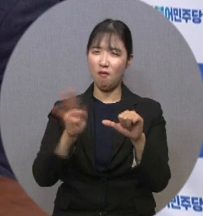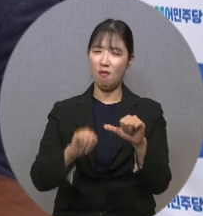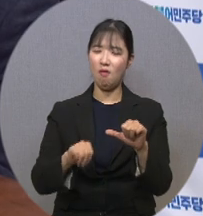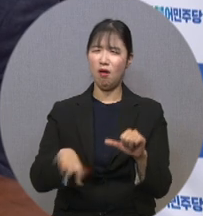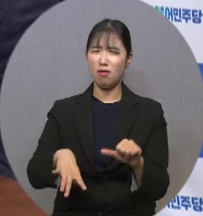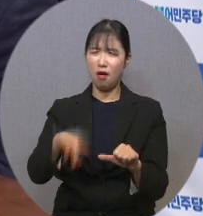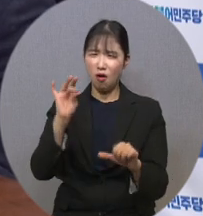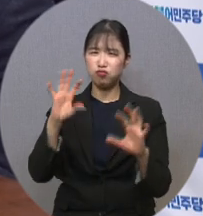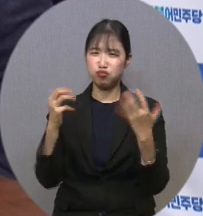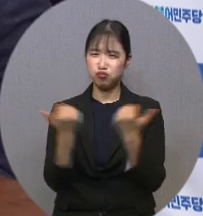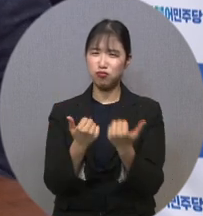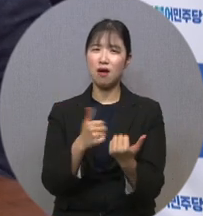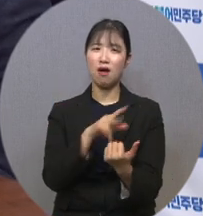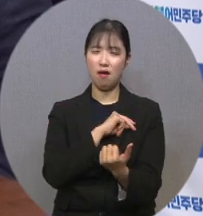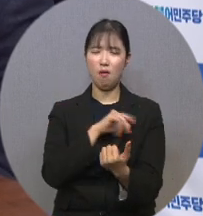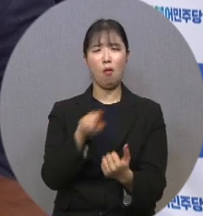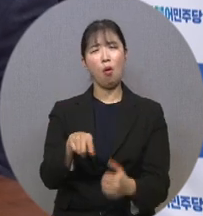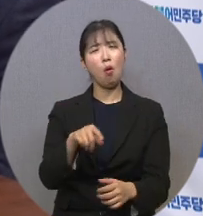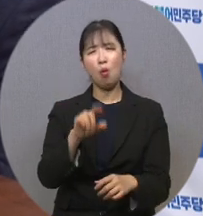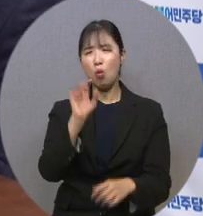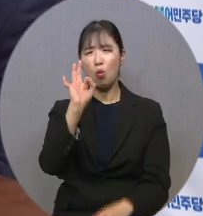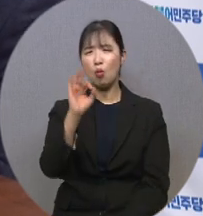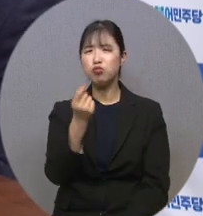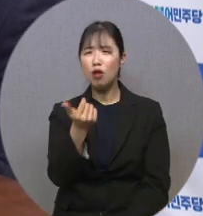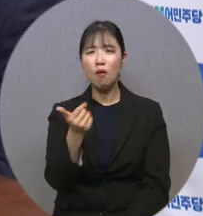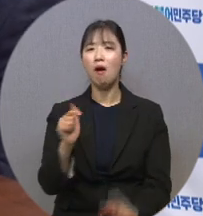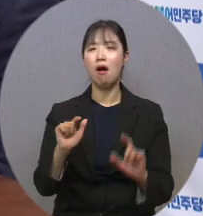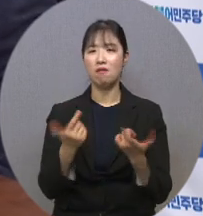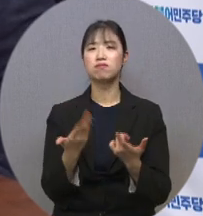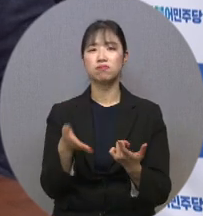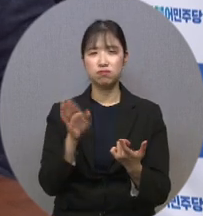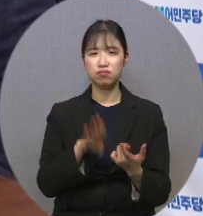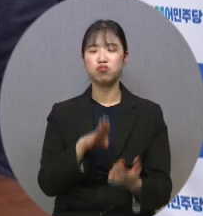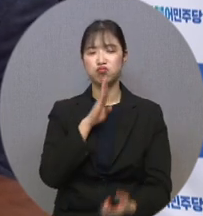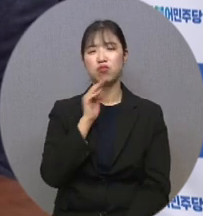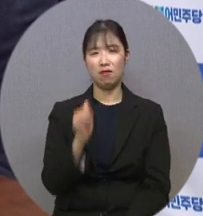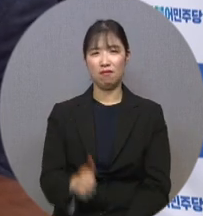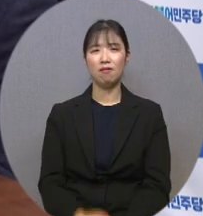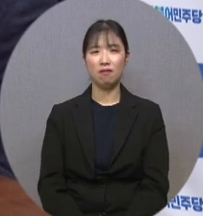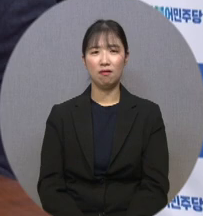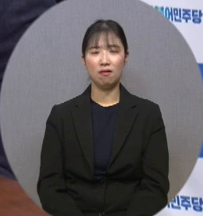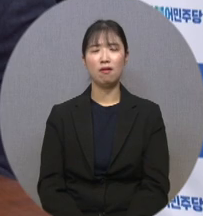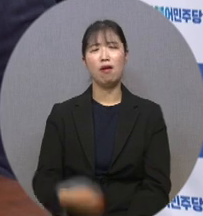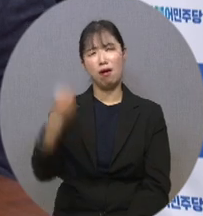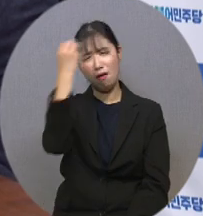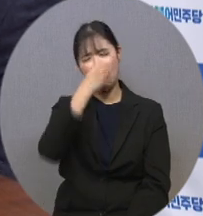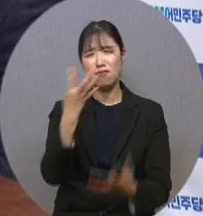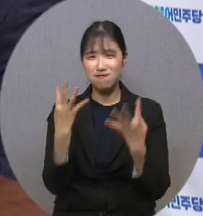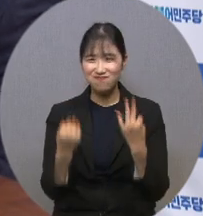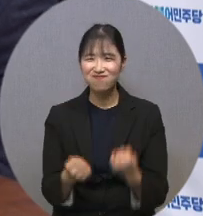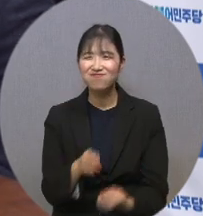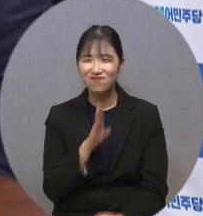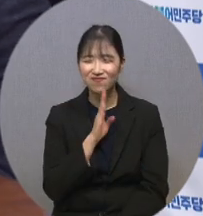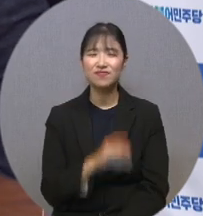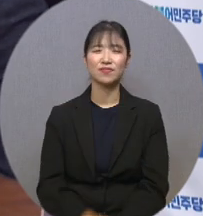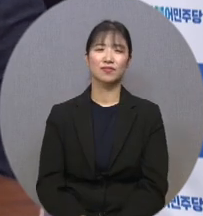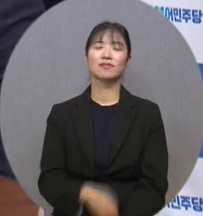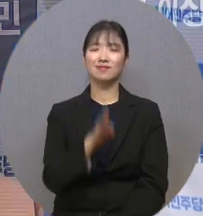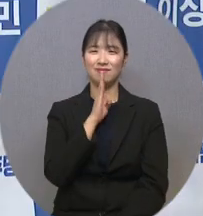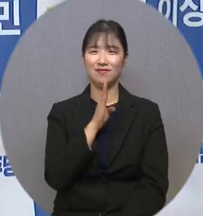그대로 결코 적은 금액이 아닌데 엄청 적은 금액이 아니라 엄청난 금액이죠.